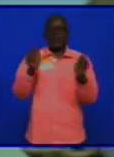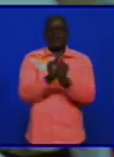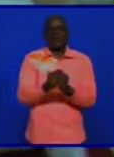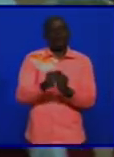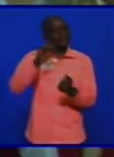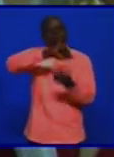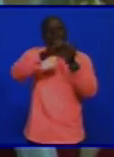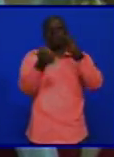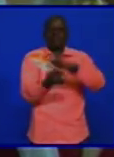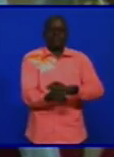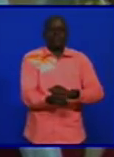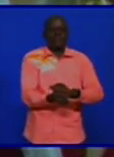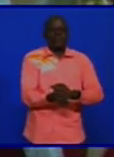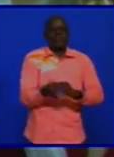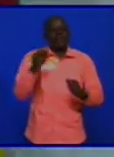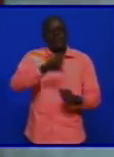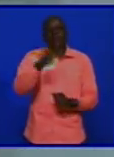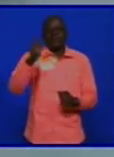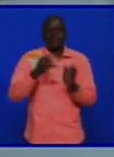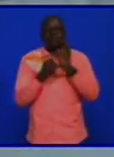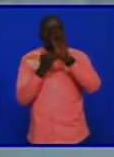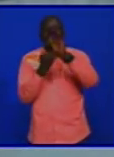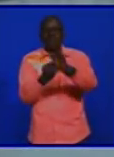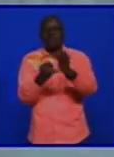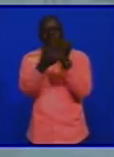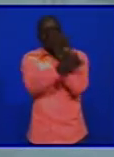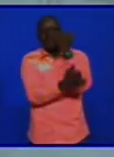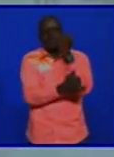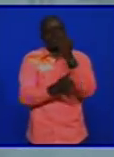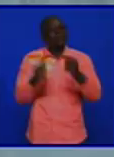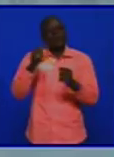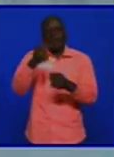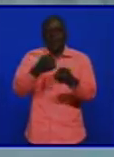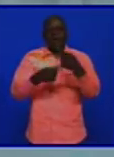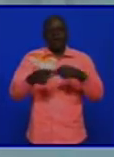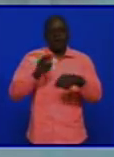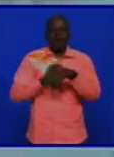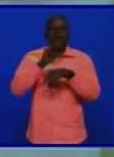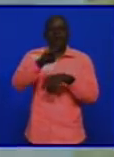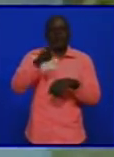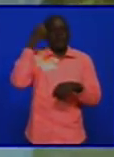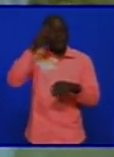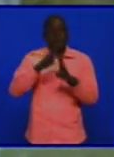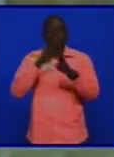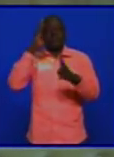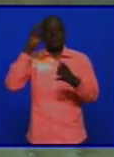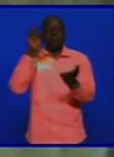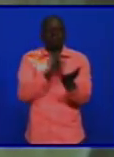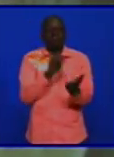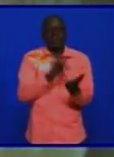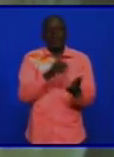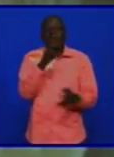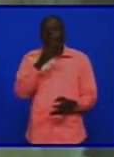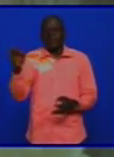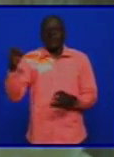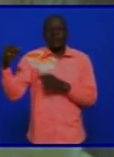successeur. Il a en outre indiqué que son pays va déployer très bientôt une caravane médicale au Burkina Faso pour lutter